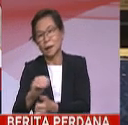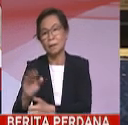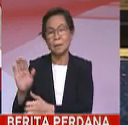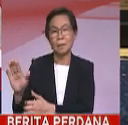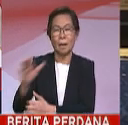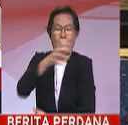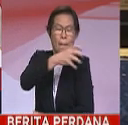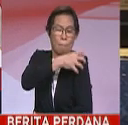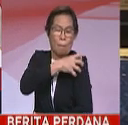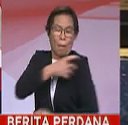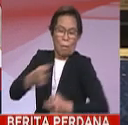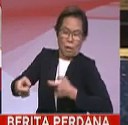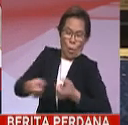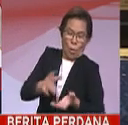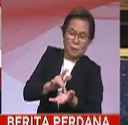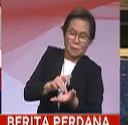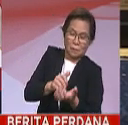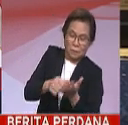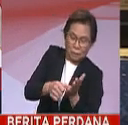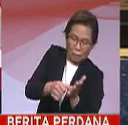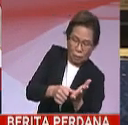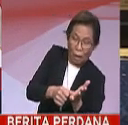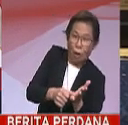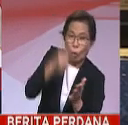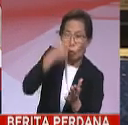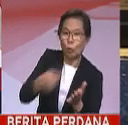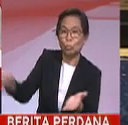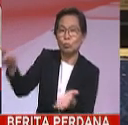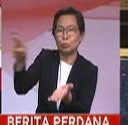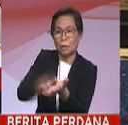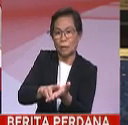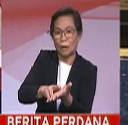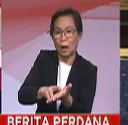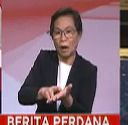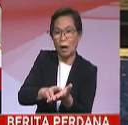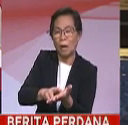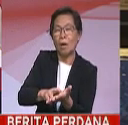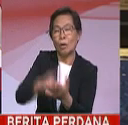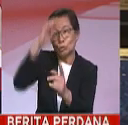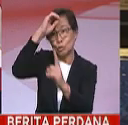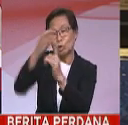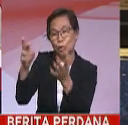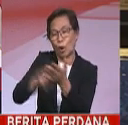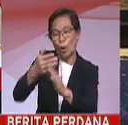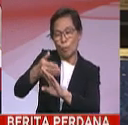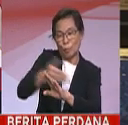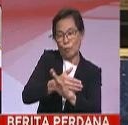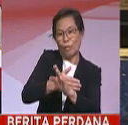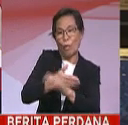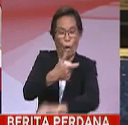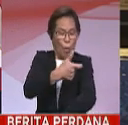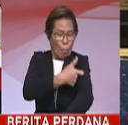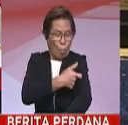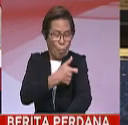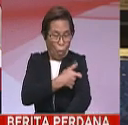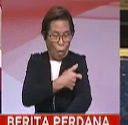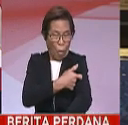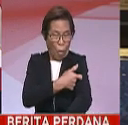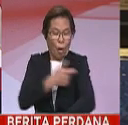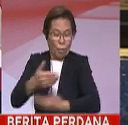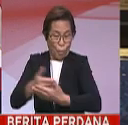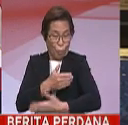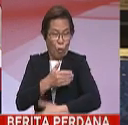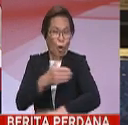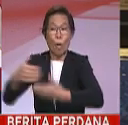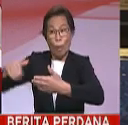pihak berkuasa kawalan dadah bagi tujuan pendaftaran sebelum vaksin COVID-19 tersebut boleh